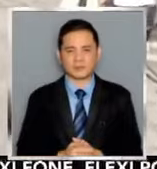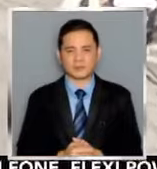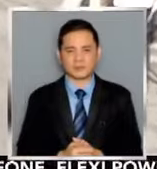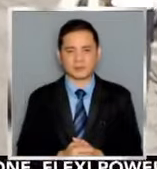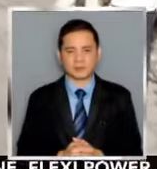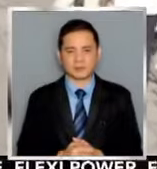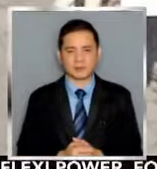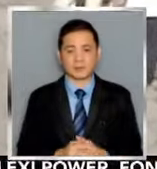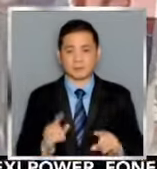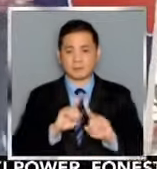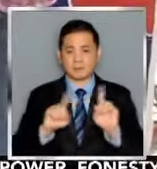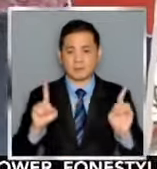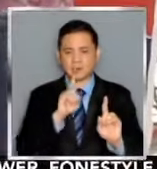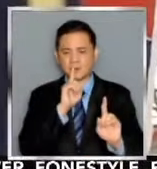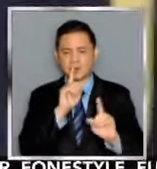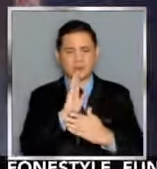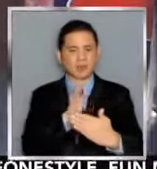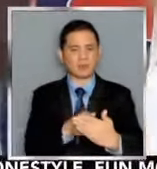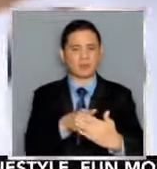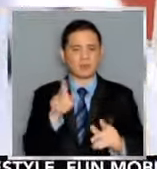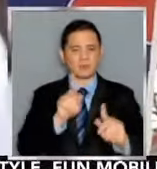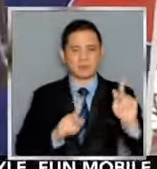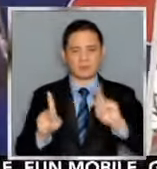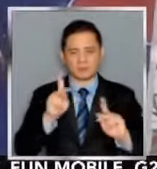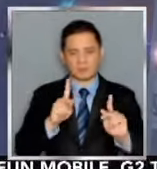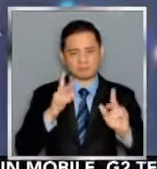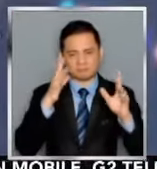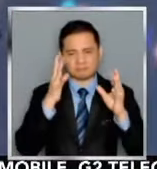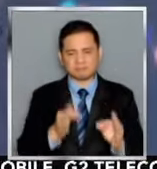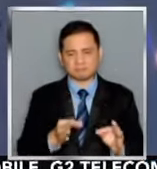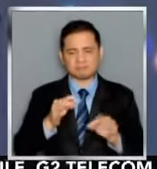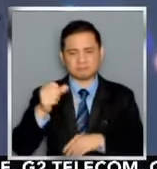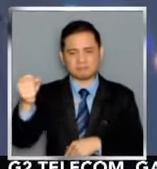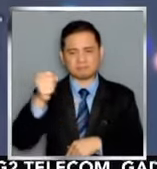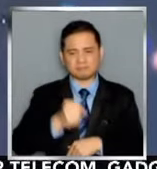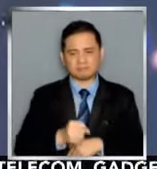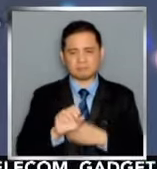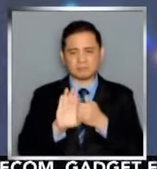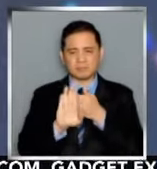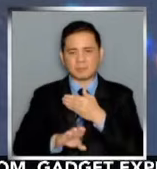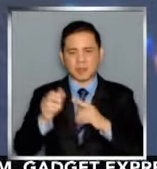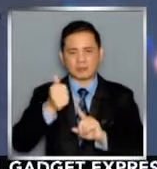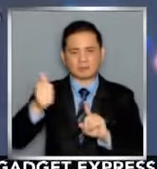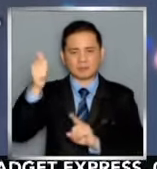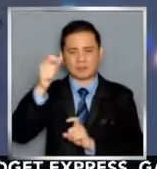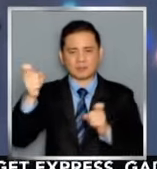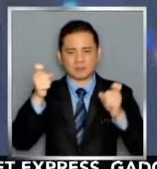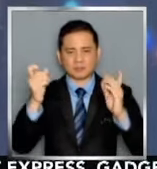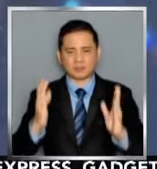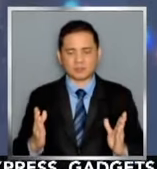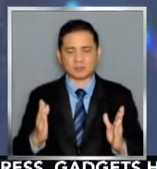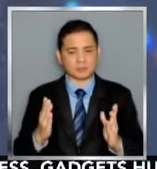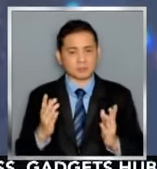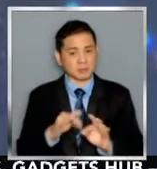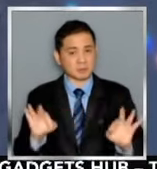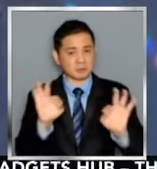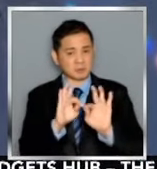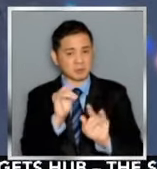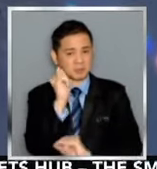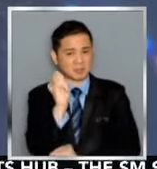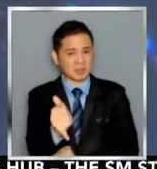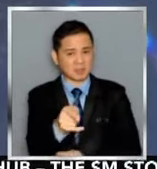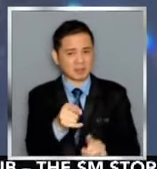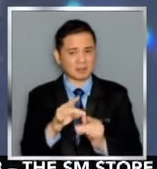diktadura at pagrebisa sa nagkakaisang alaala. Gayon din sa mga naglilingkod para sa maginhawa at mas